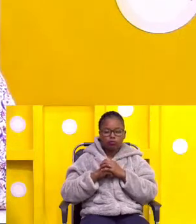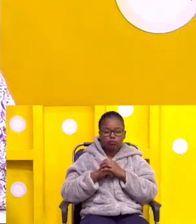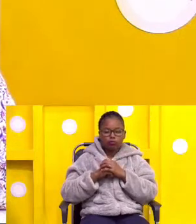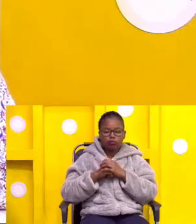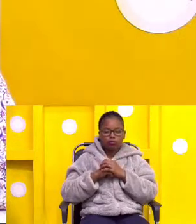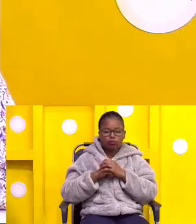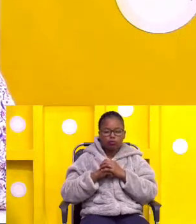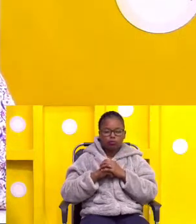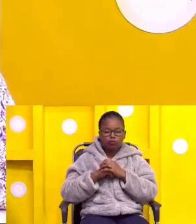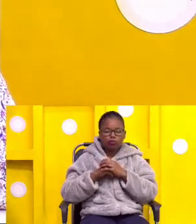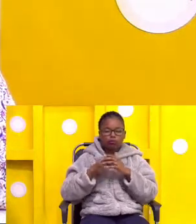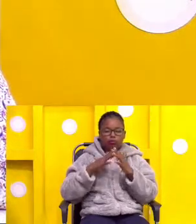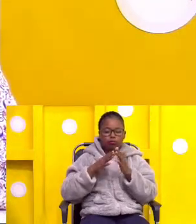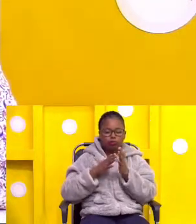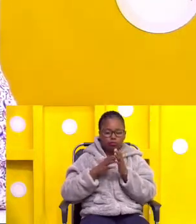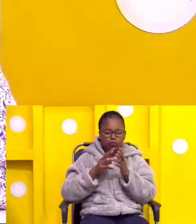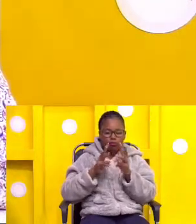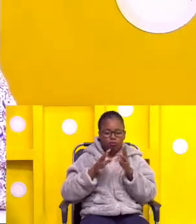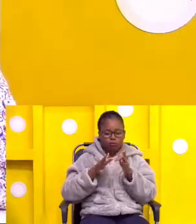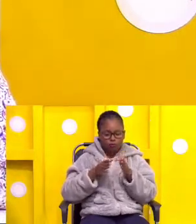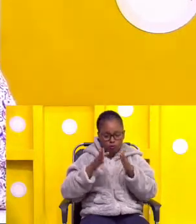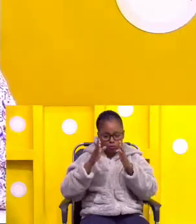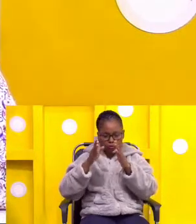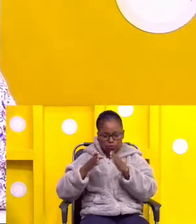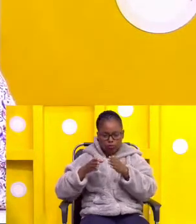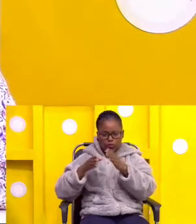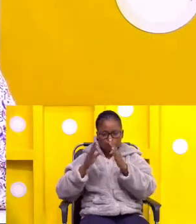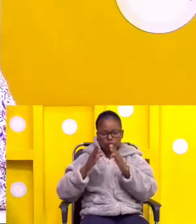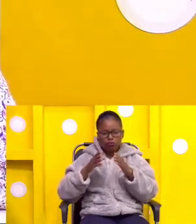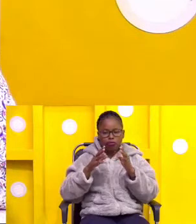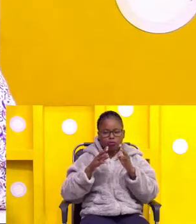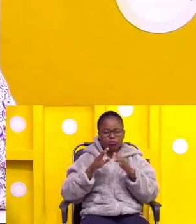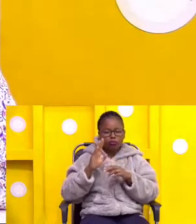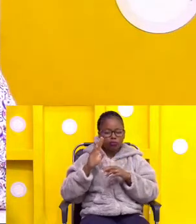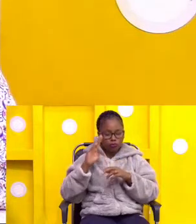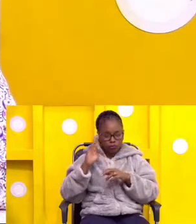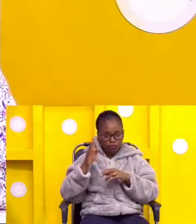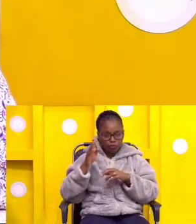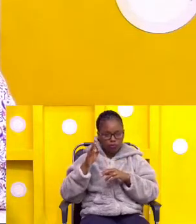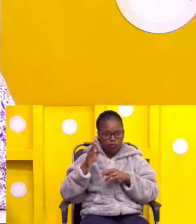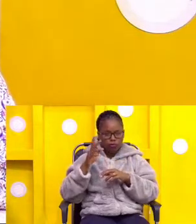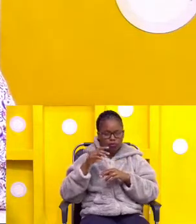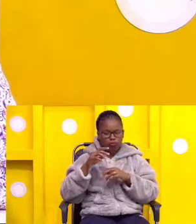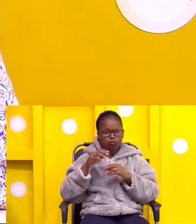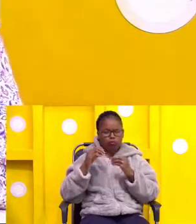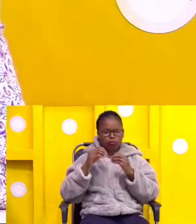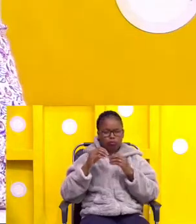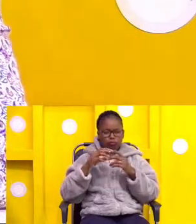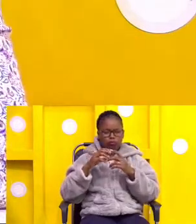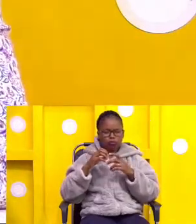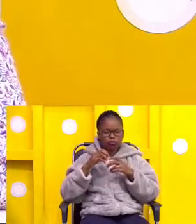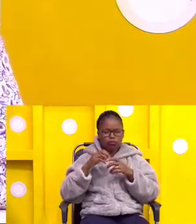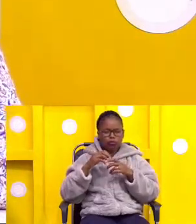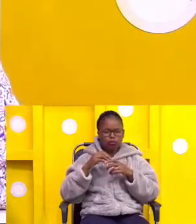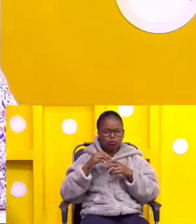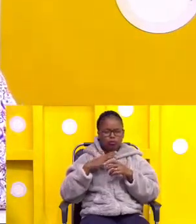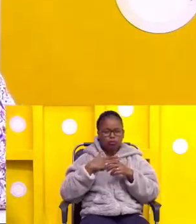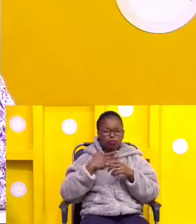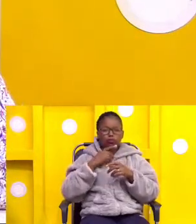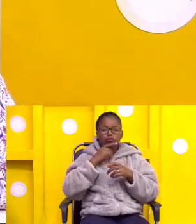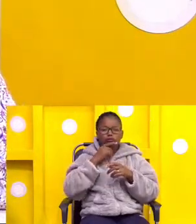Na tuahetuka na kahagu. Nikoega. Nikoega. My kalira mwono mwake kamina. Mame nyire my father